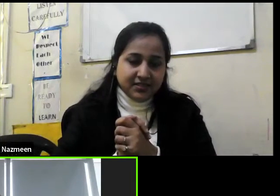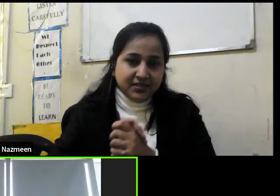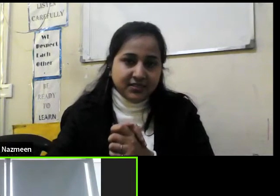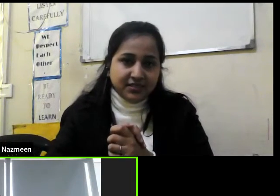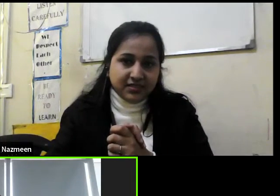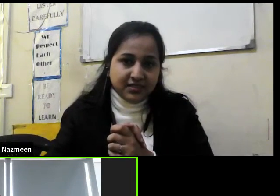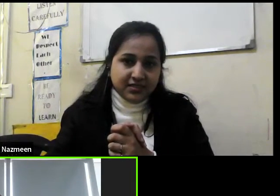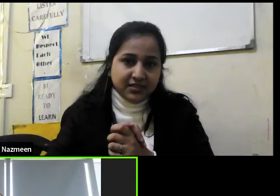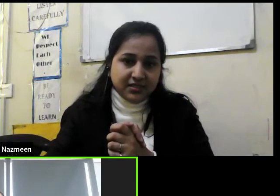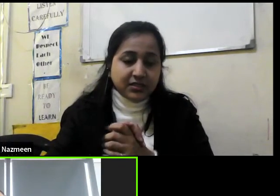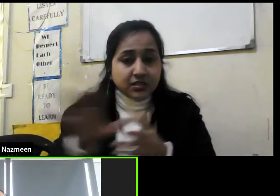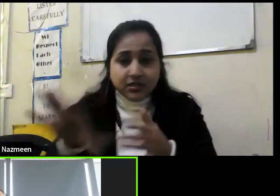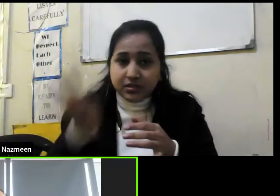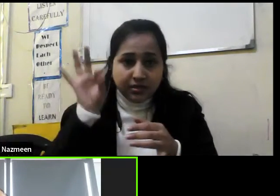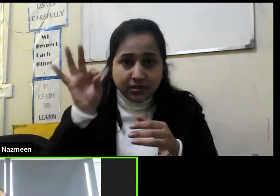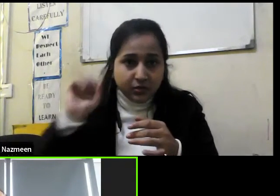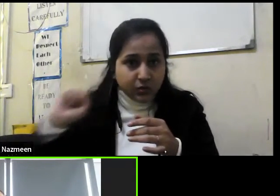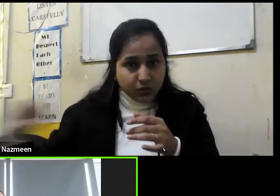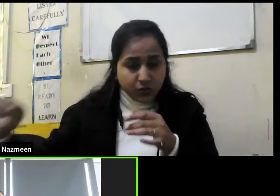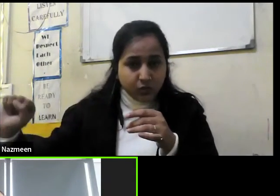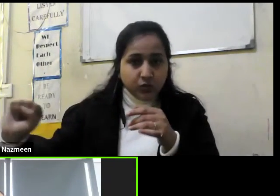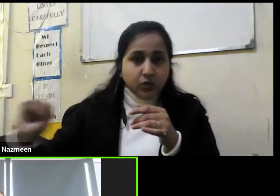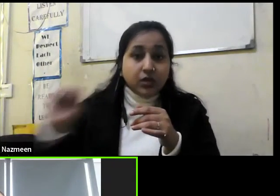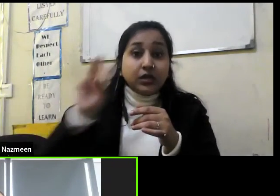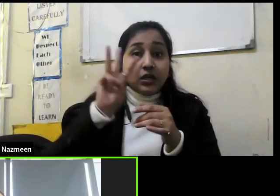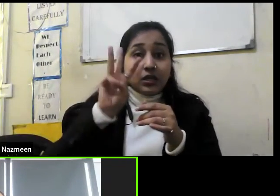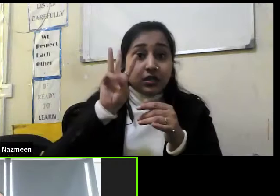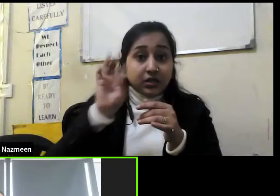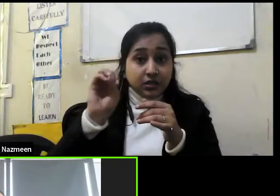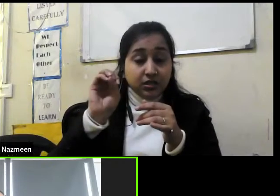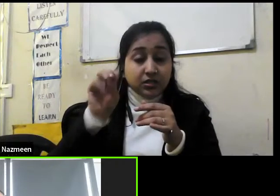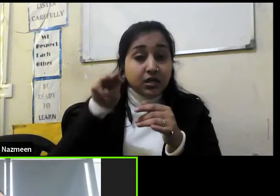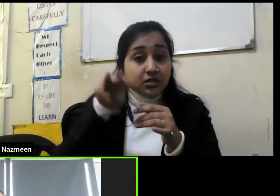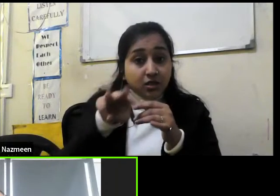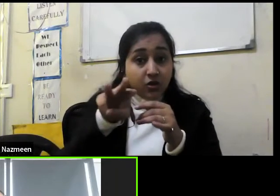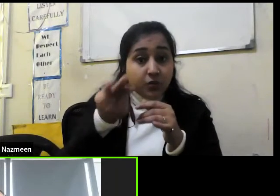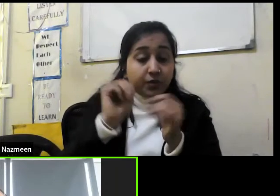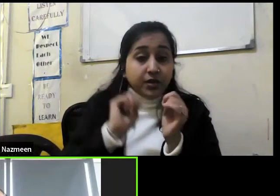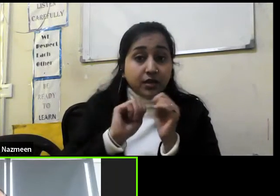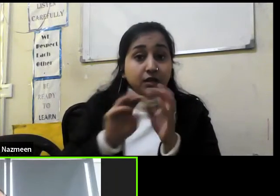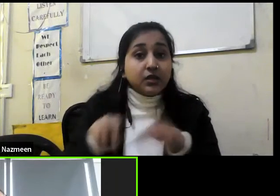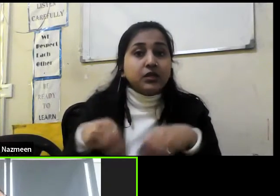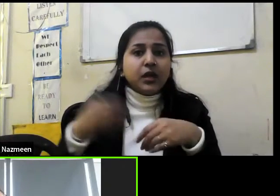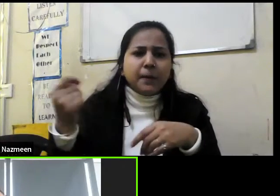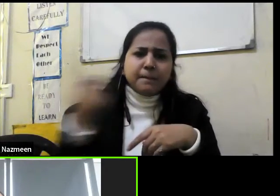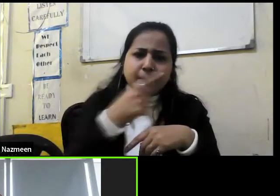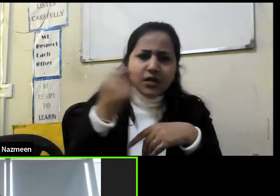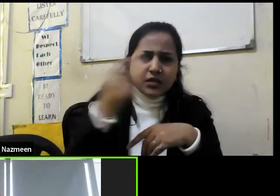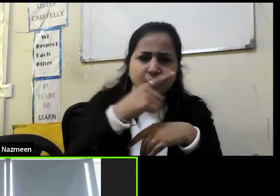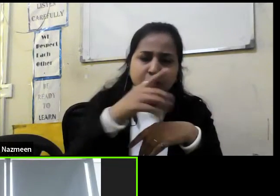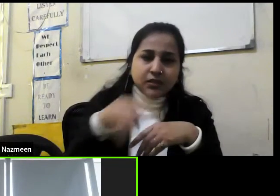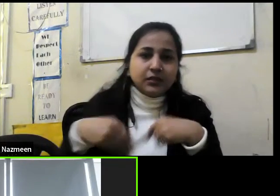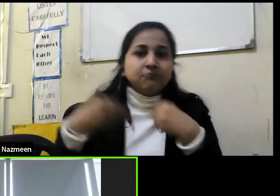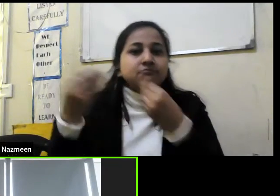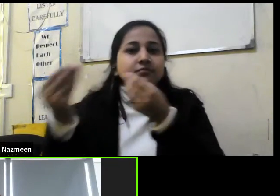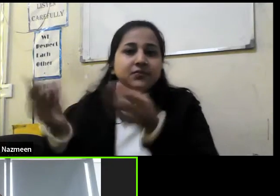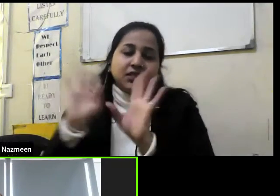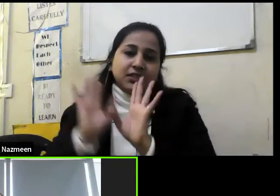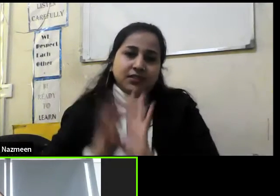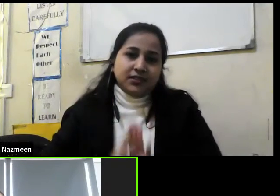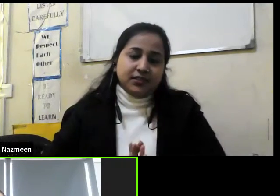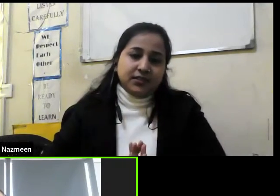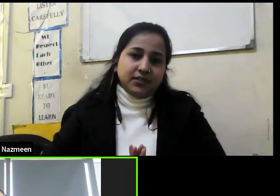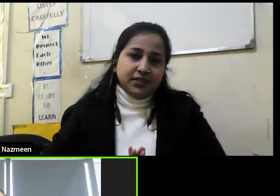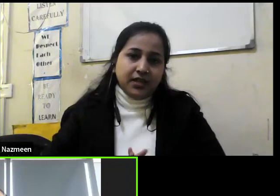जो भी सिलेक्ट होगा उसे 30,000 रुपए प्रति महीना हम फेलोशिप देते हैं,